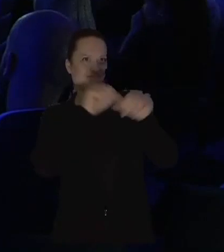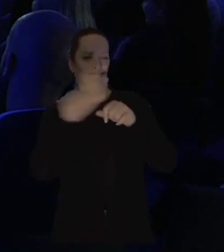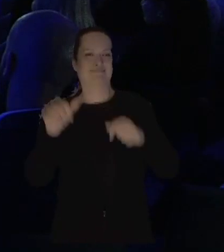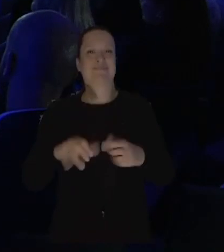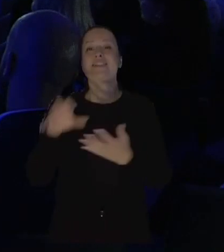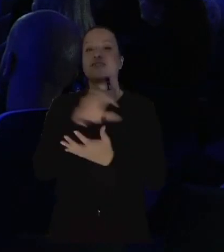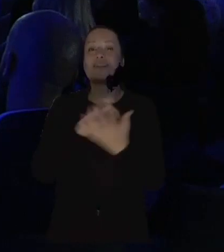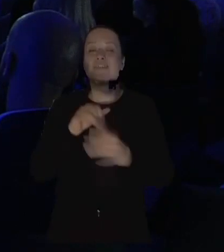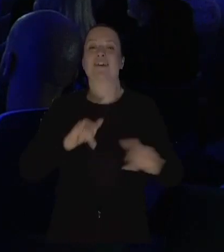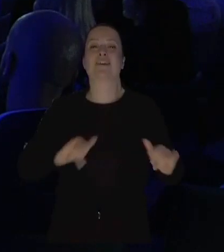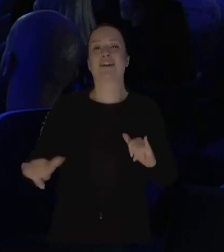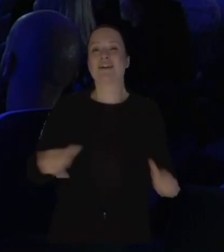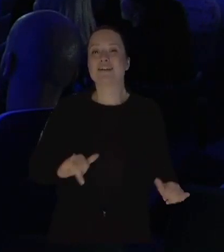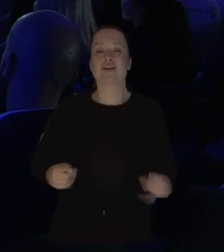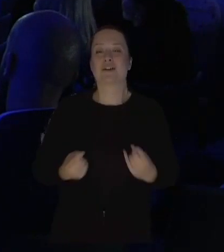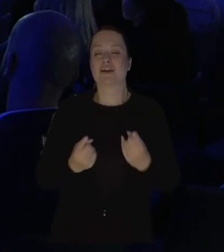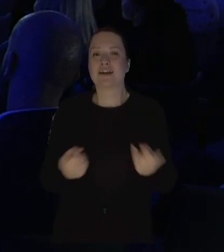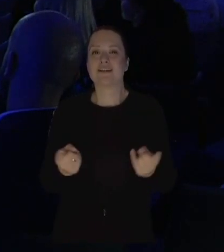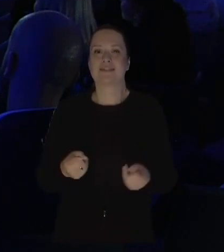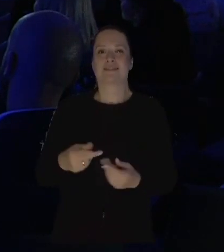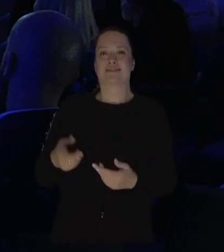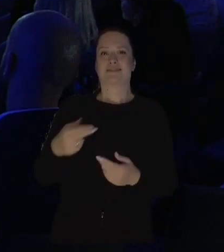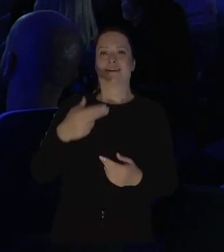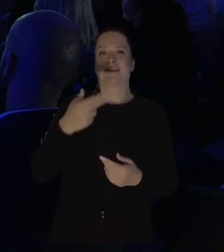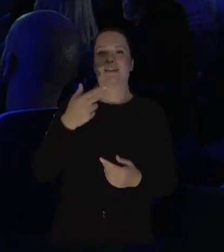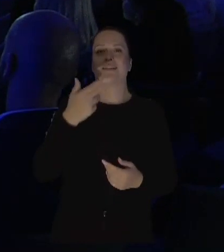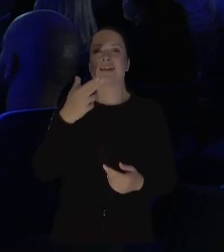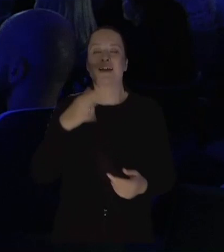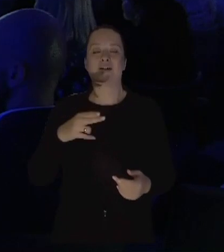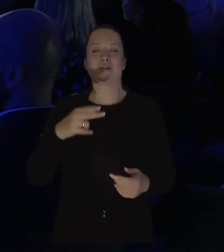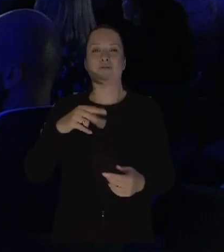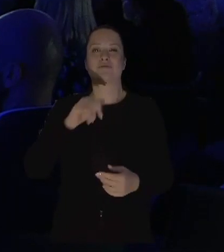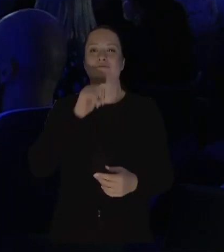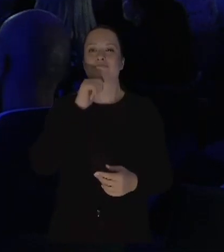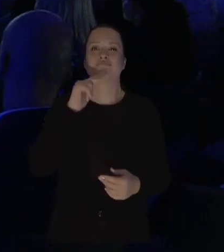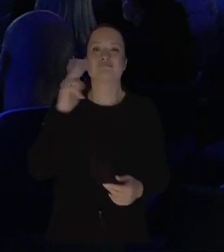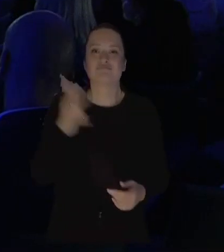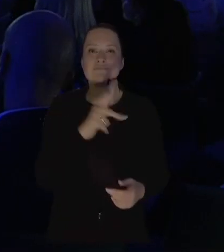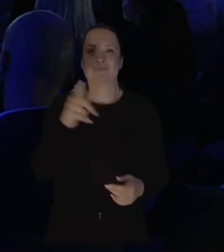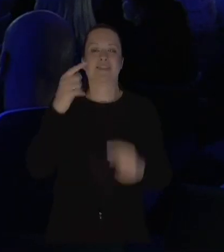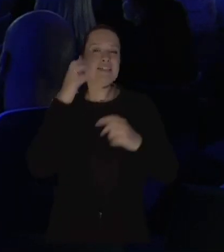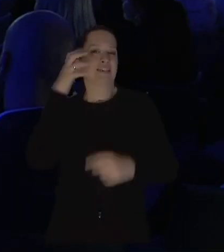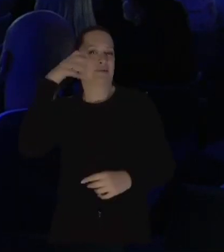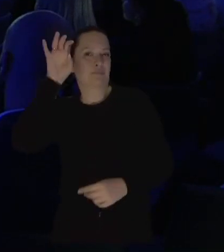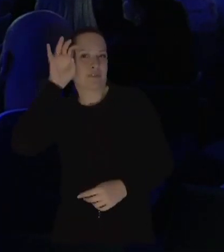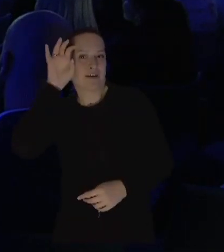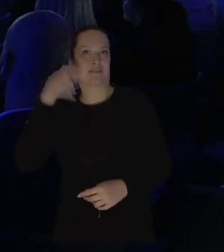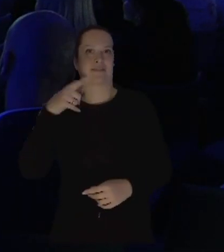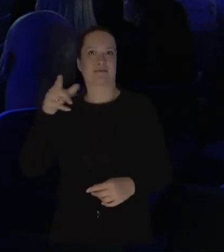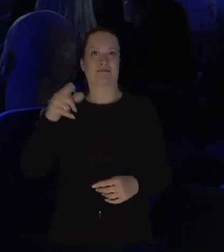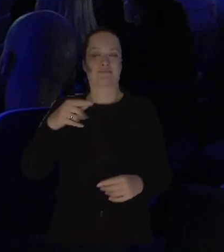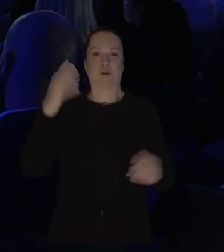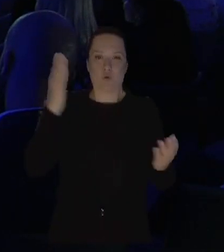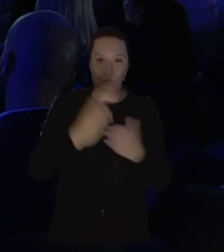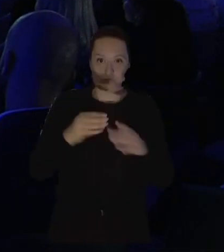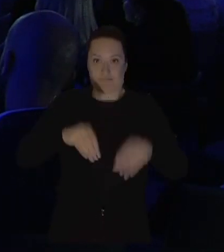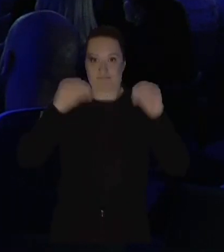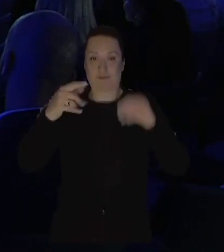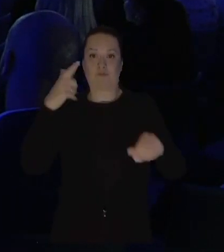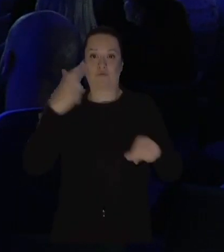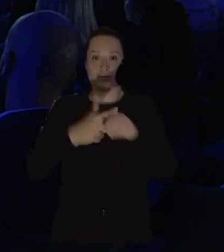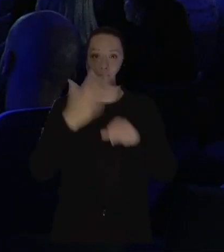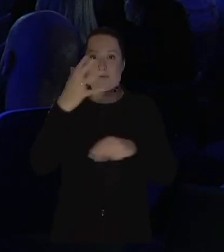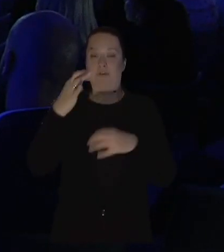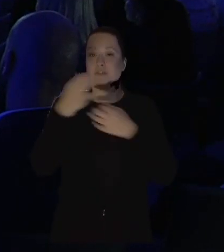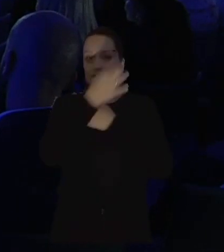Światowa Organizacja Turystyki Narodów Zjednoczonych i rząd Hiszpanii oficjalnie ogłosiły, że od 25